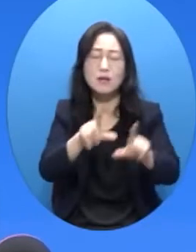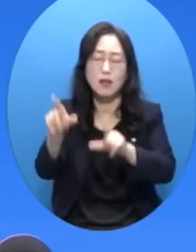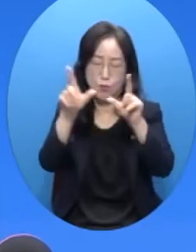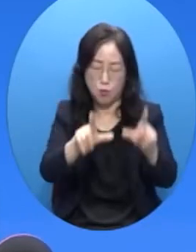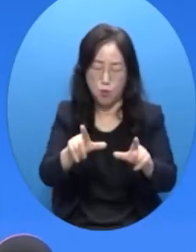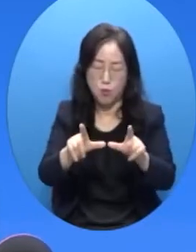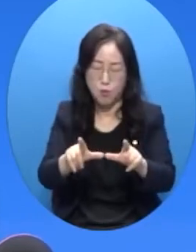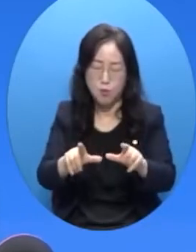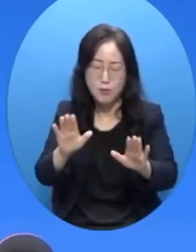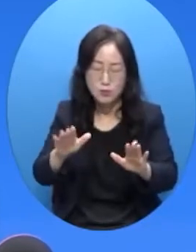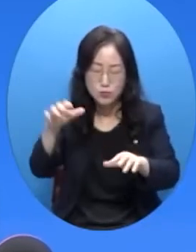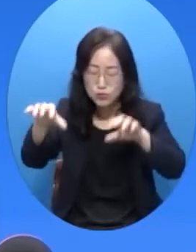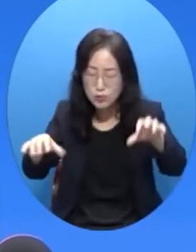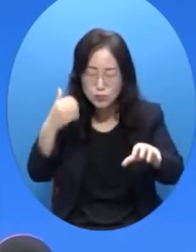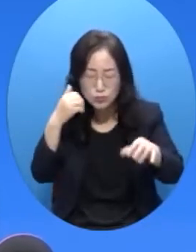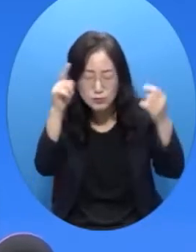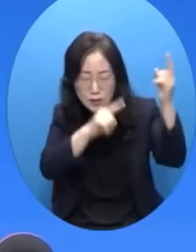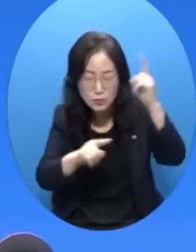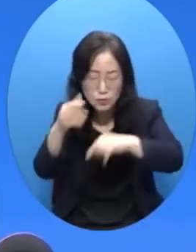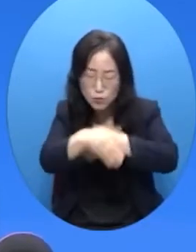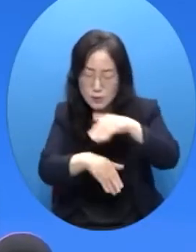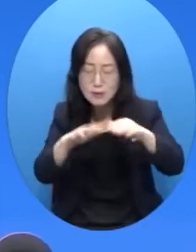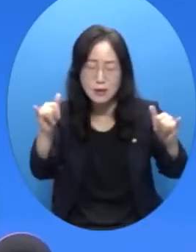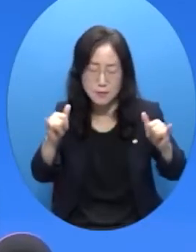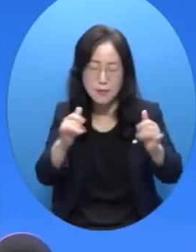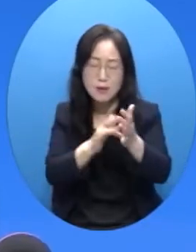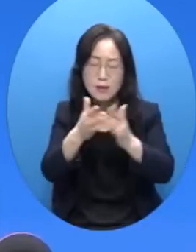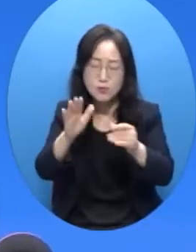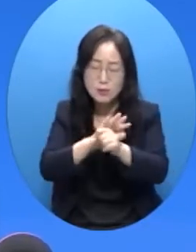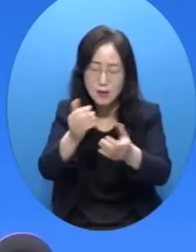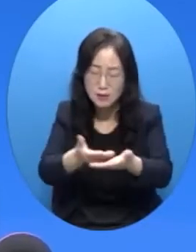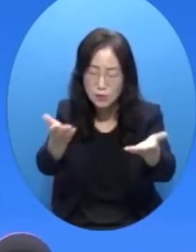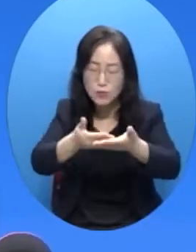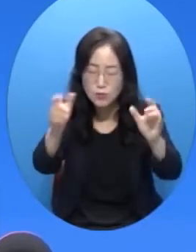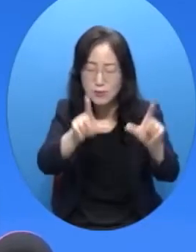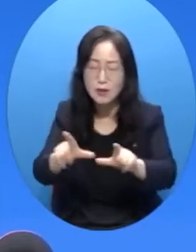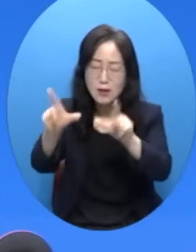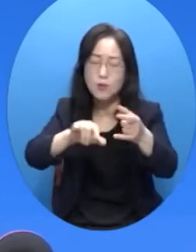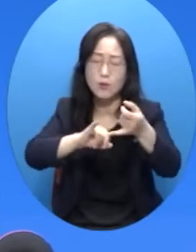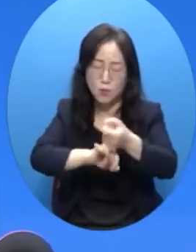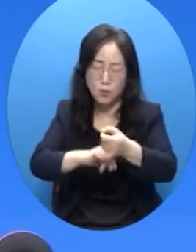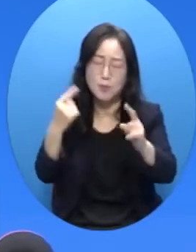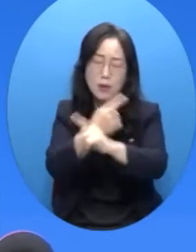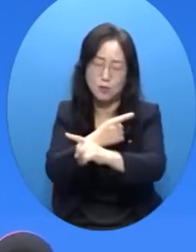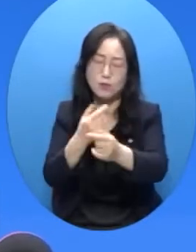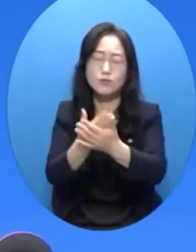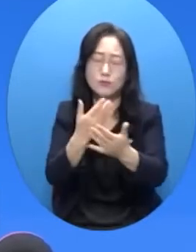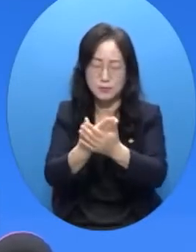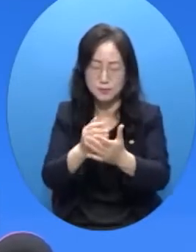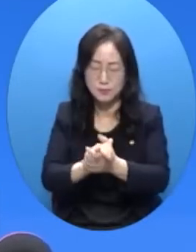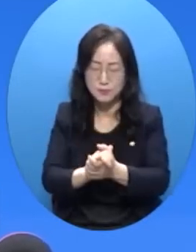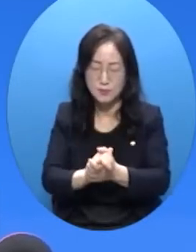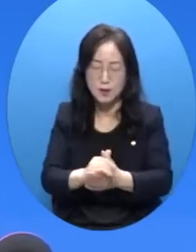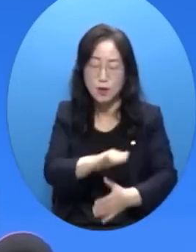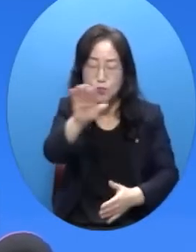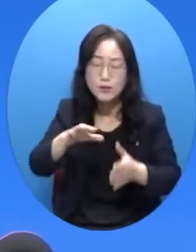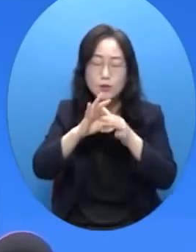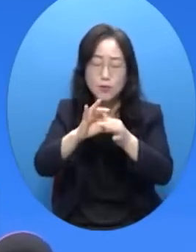왜요? 근데 주위 사람들 보니까 부모님 섬기는 것보다 반려견을 더 사랑하기 때문에